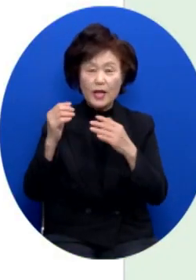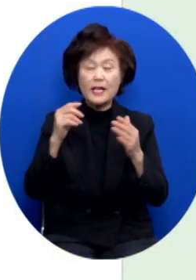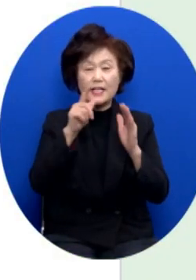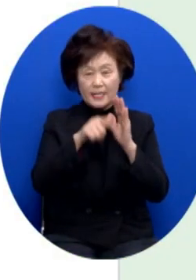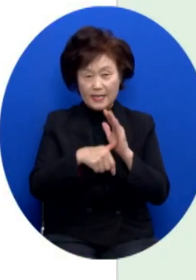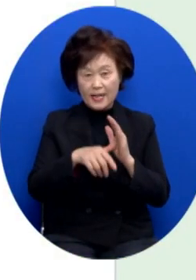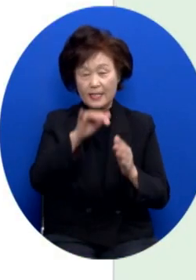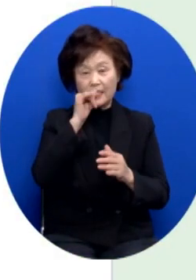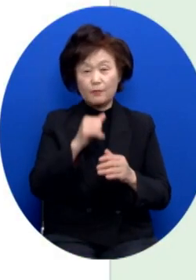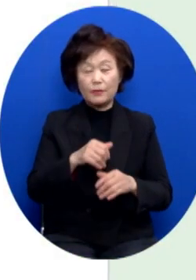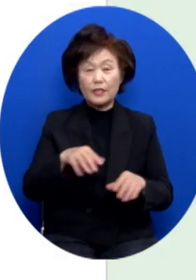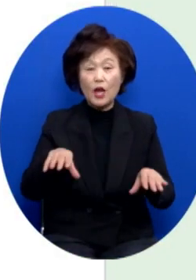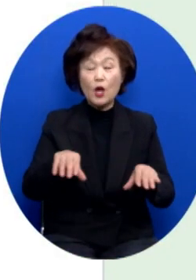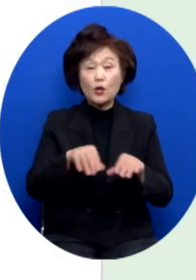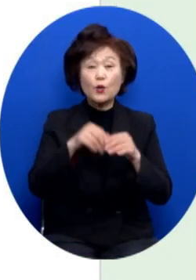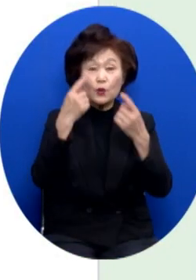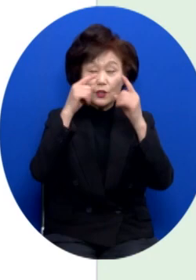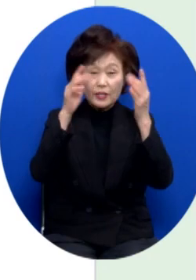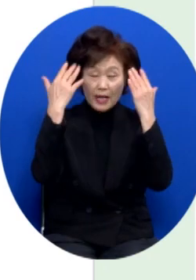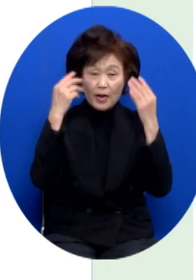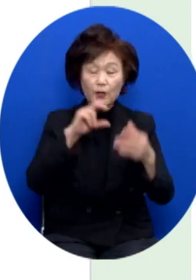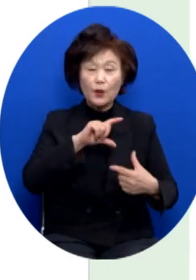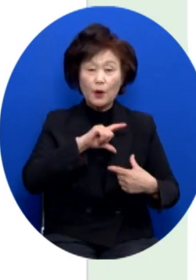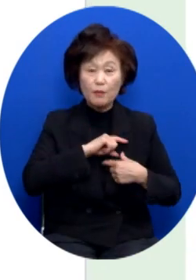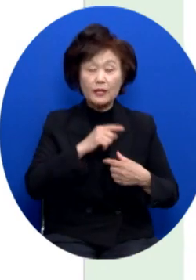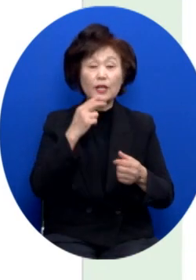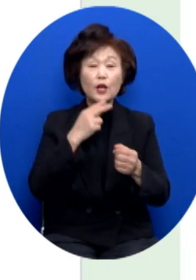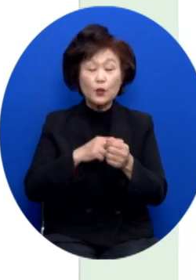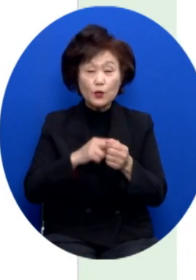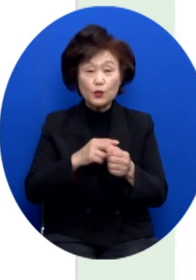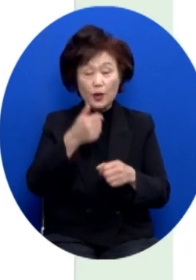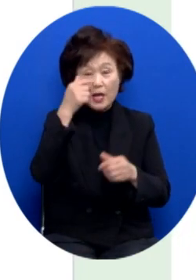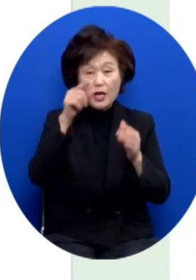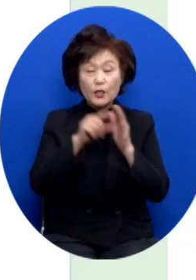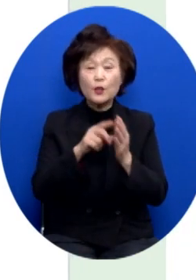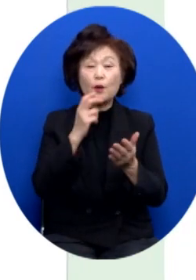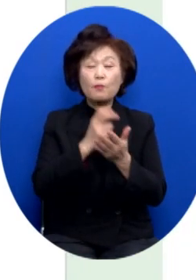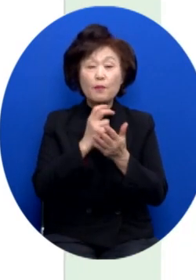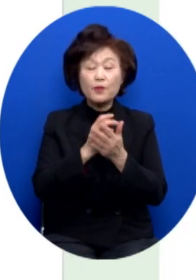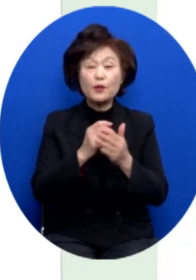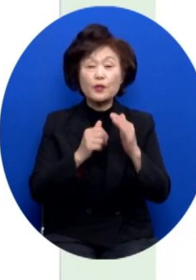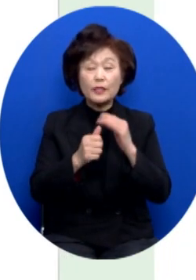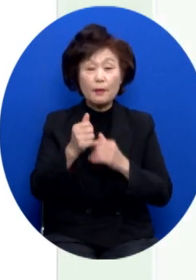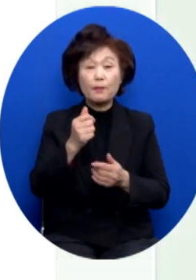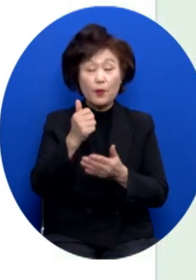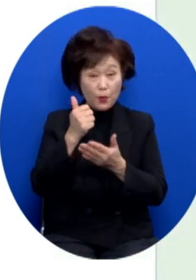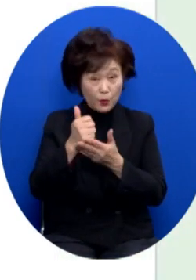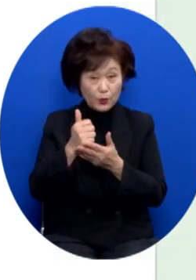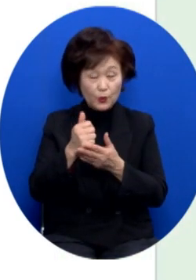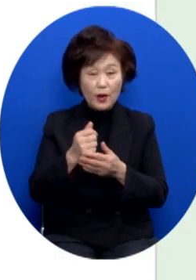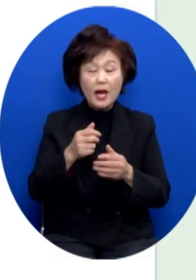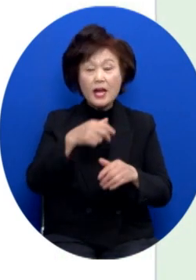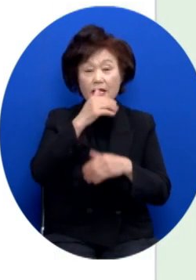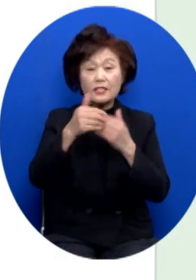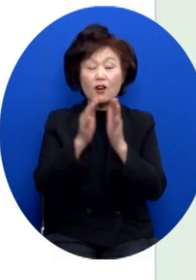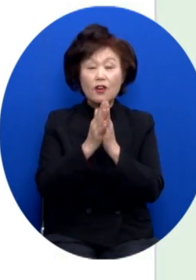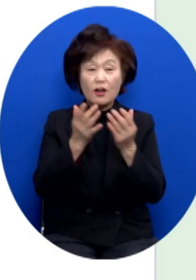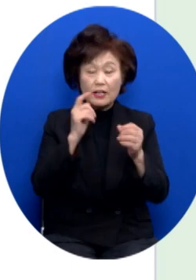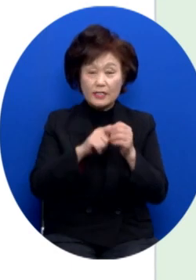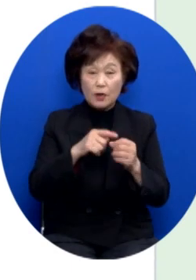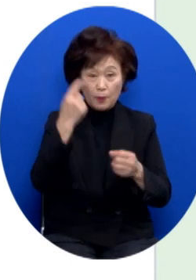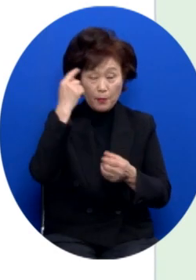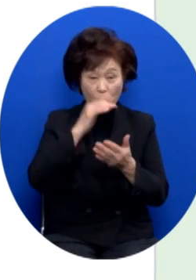이어 총신대학교 신국원 명예 교수와 기독법률가회 이병주 대표가 성경 정와 평화